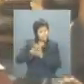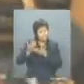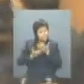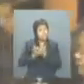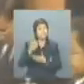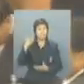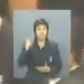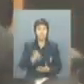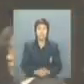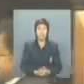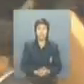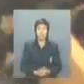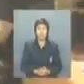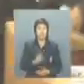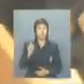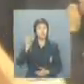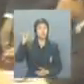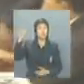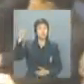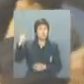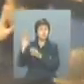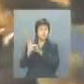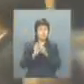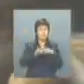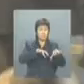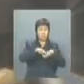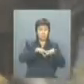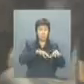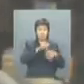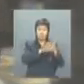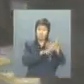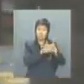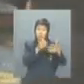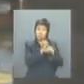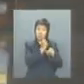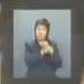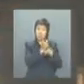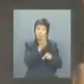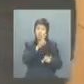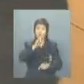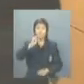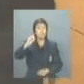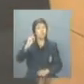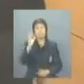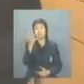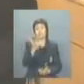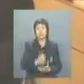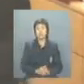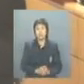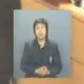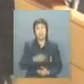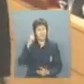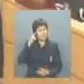เสธว่าพันตำรวจโททักษิณนั้นไม่ได้มีส่วนเกี่ยวข้องกับการจัดตั้งคณะรัฐมนตรีและต้องการให้การจัดตั้งคณะรัฐมนตรีเสร็จสิ้นโด